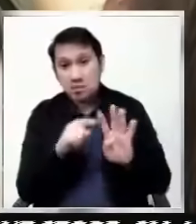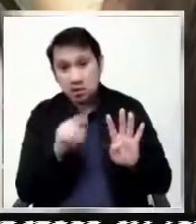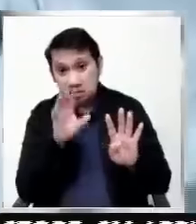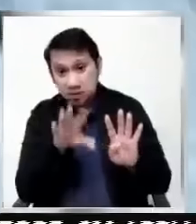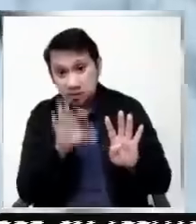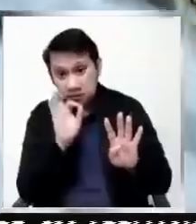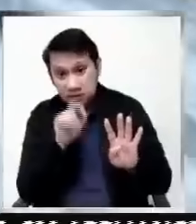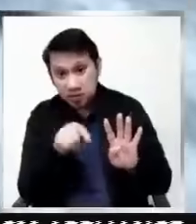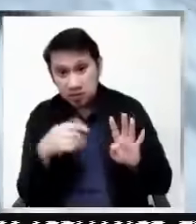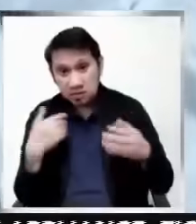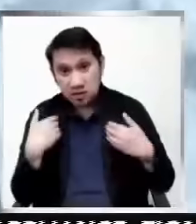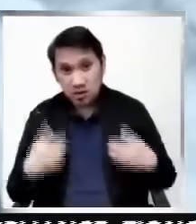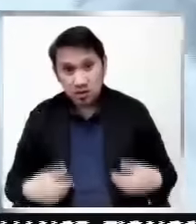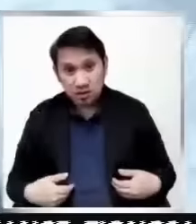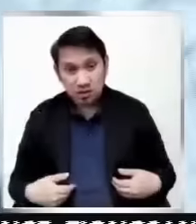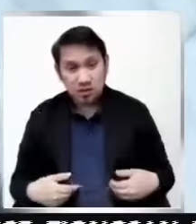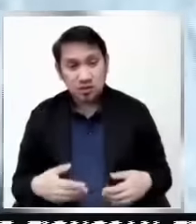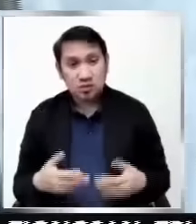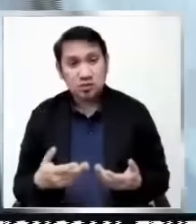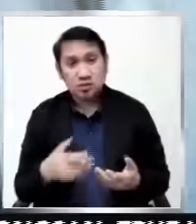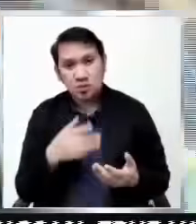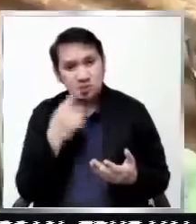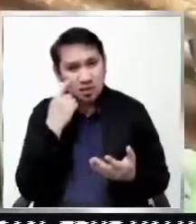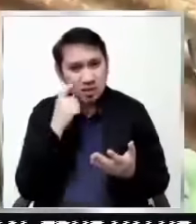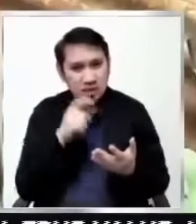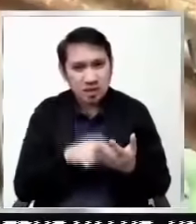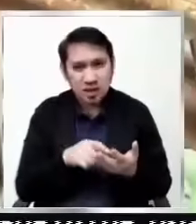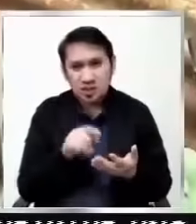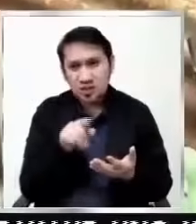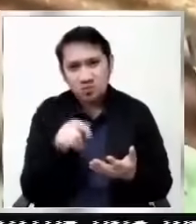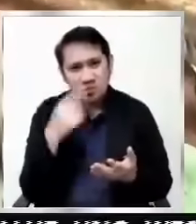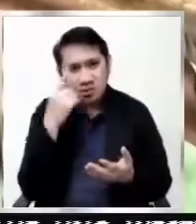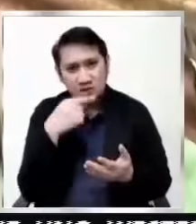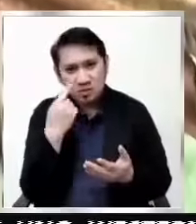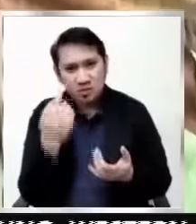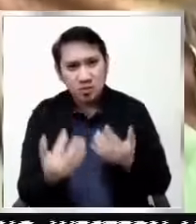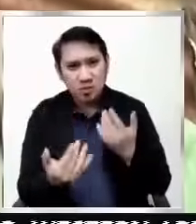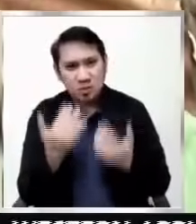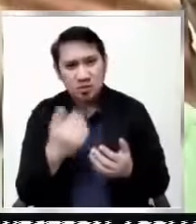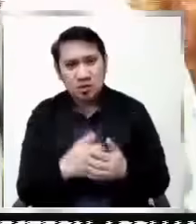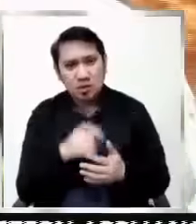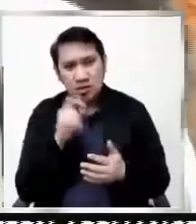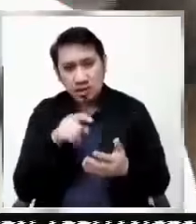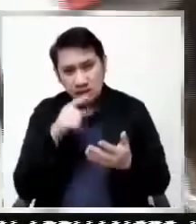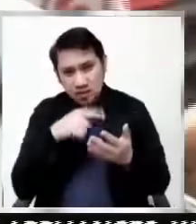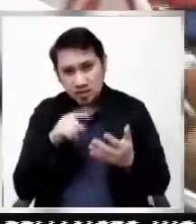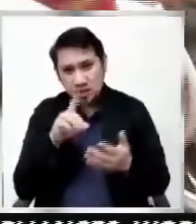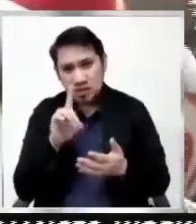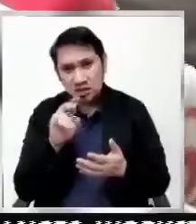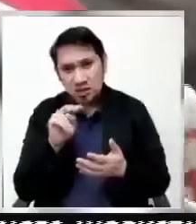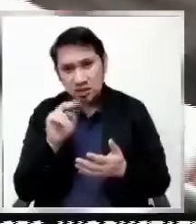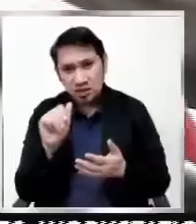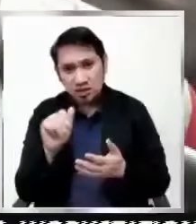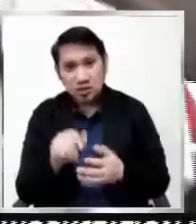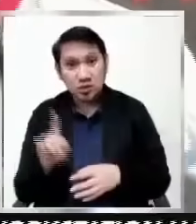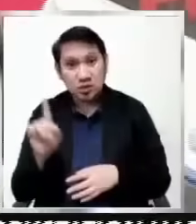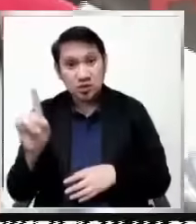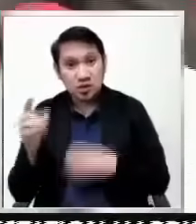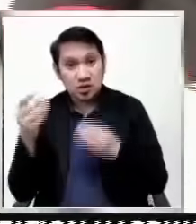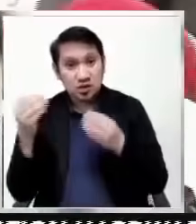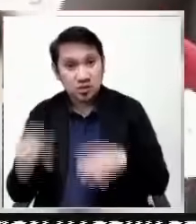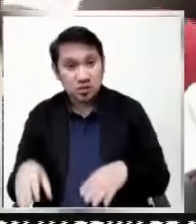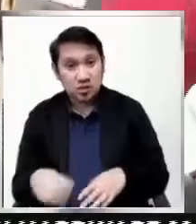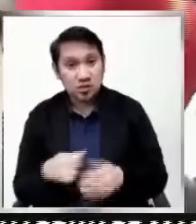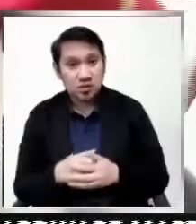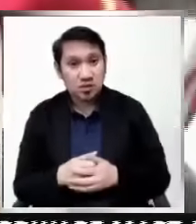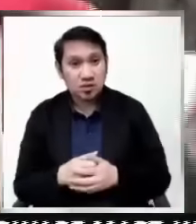bahay hindi rin sila agad makilala dahil sa pagkakasunog K kailanganin pa ng DNA Identification ang isang nawawala si Al James pala